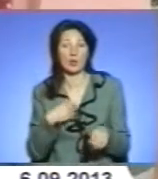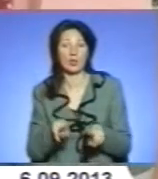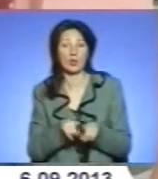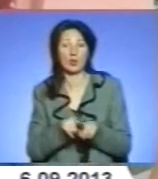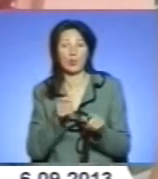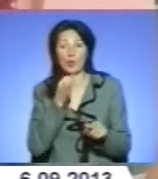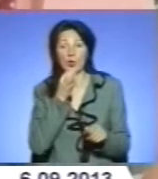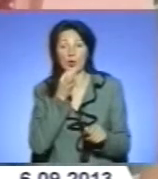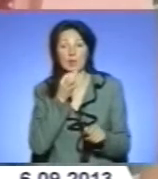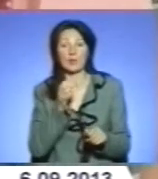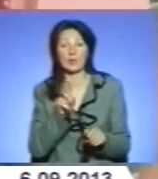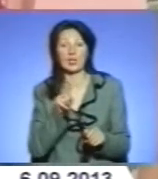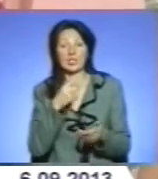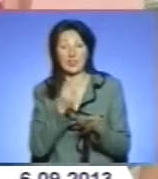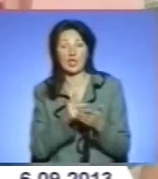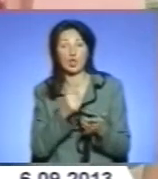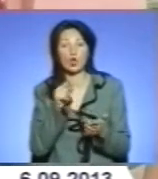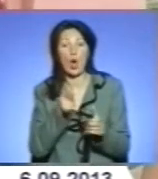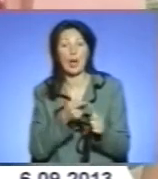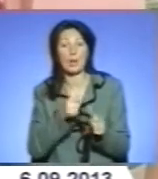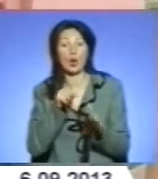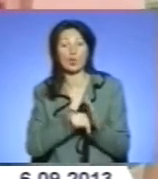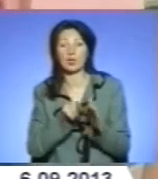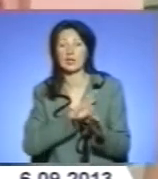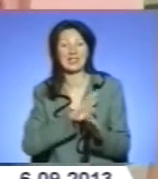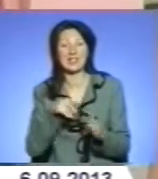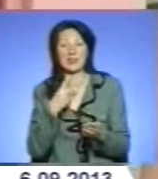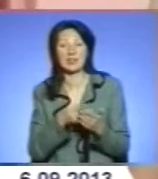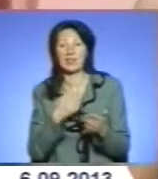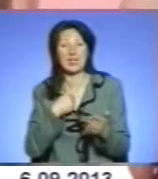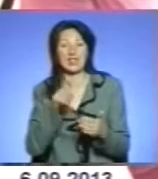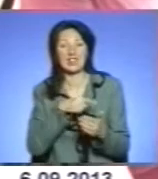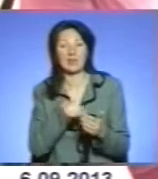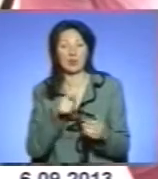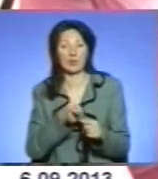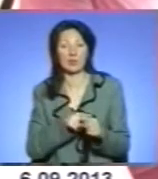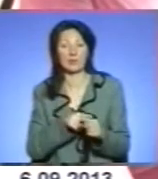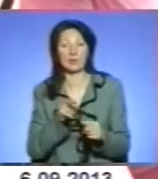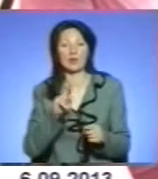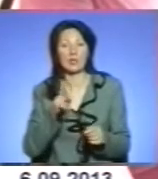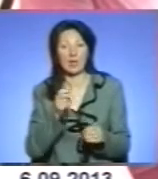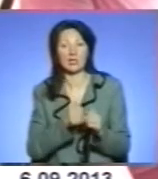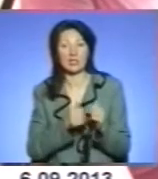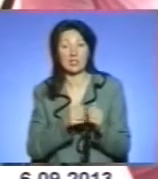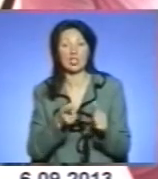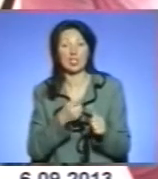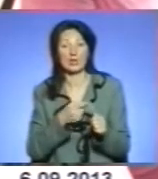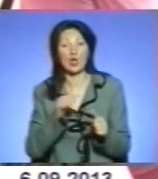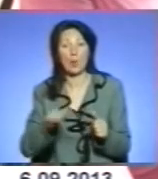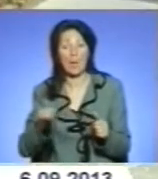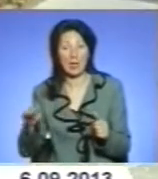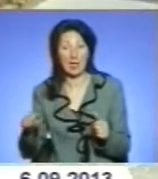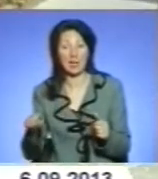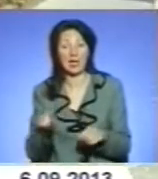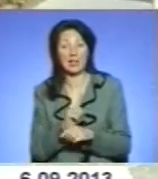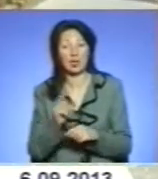сподобалось. А чи дивилися ви, що воно означає? Ні, не дивилася, я не вірю в це. Як найчастіше називають маленьких тернополян,